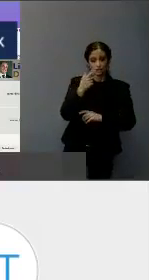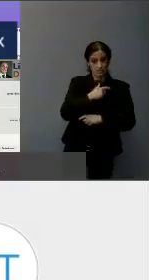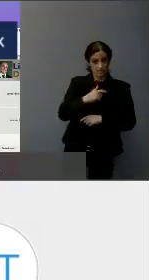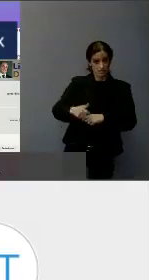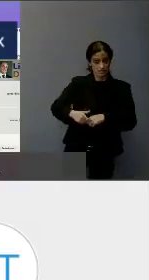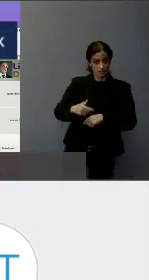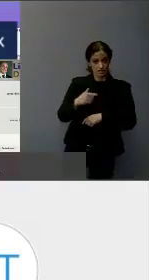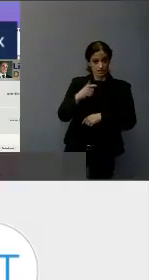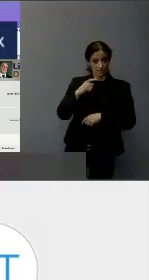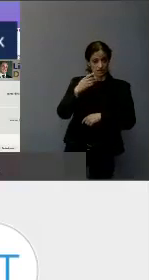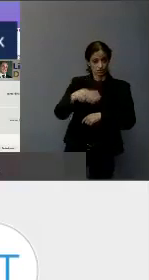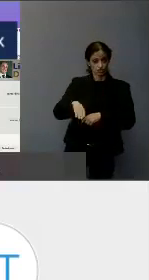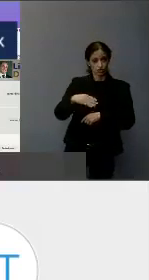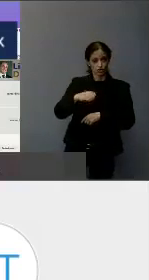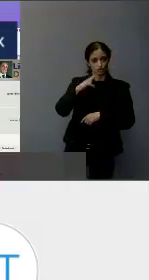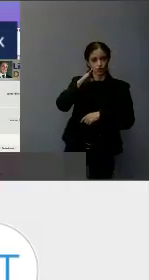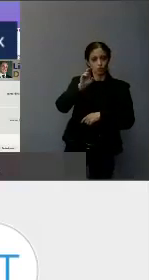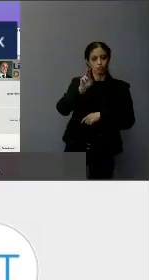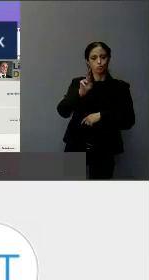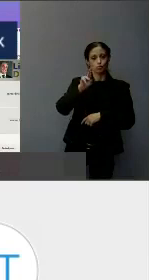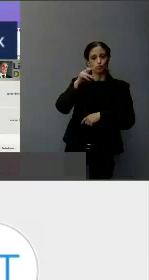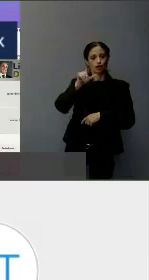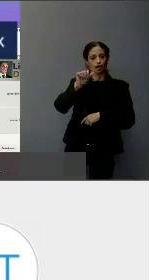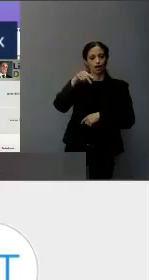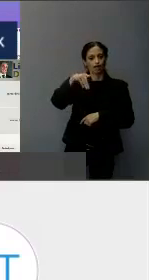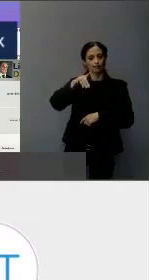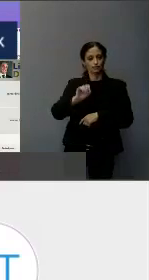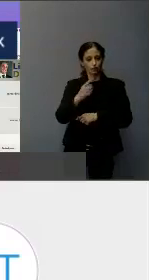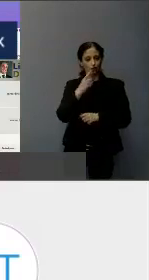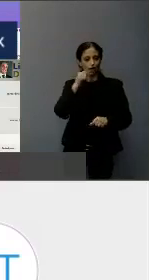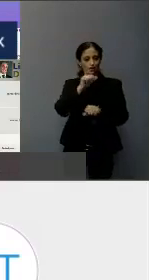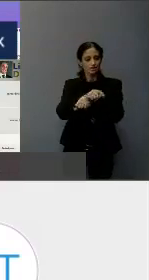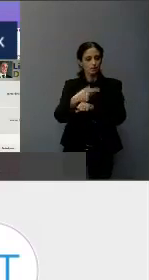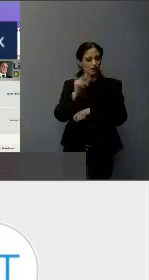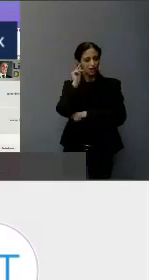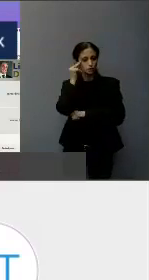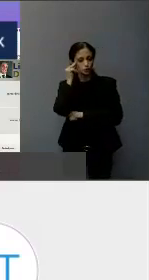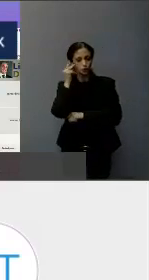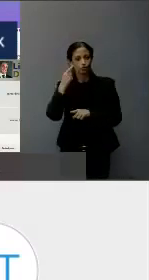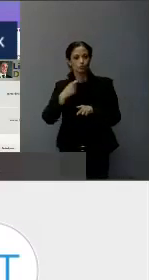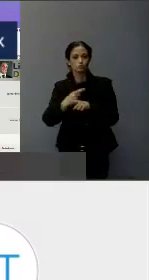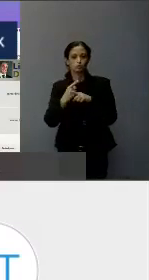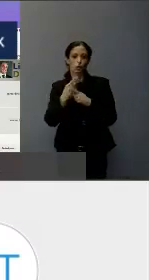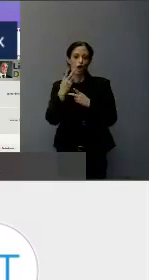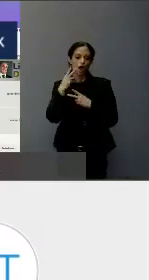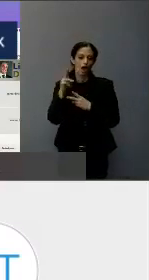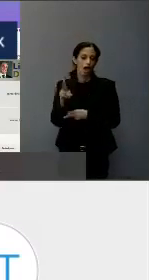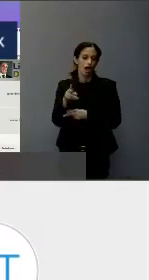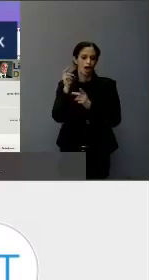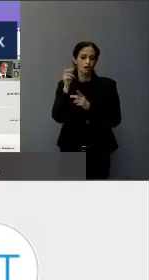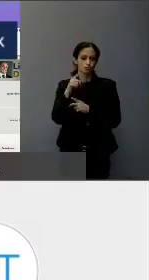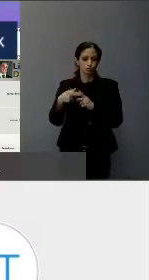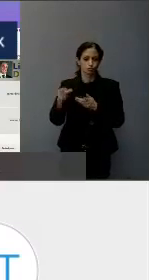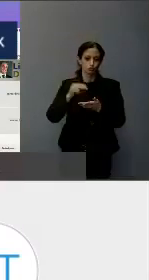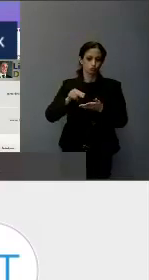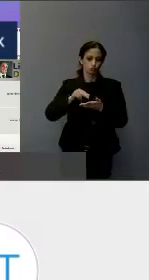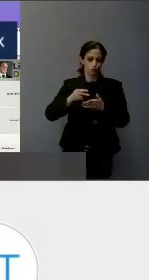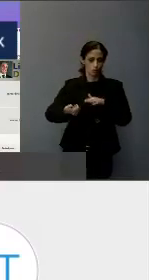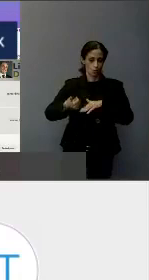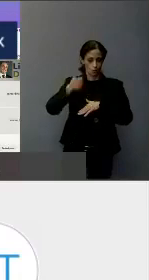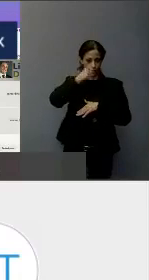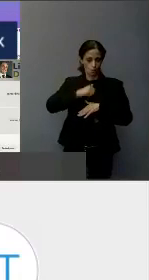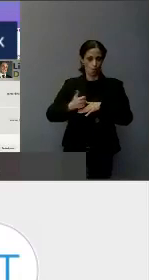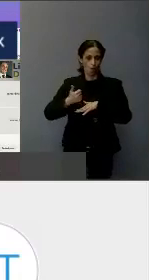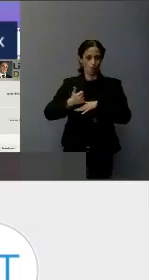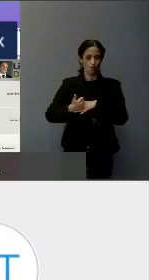violando veniva arrestato per truffa e abuso di atti d'ufficio da un partito che fino a